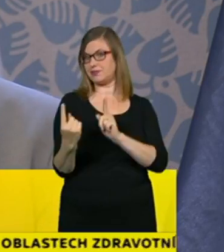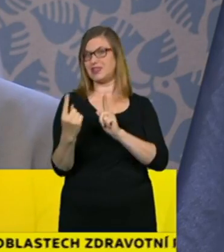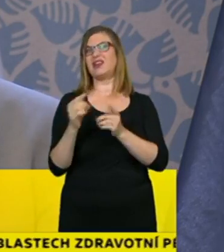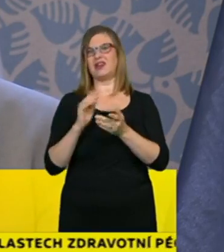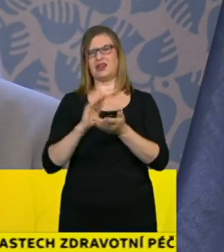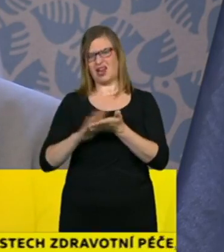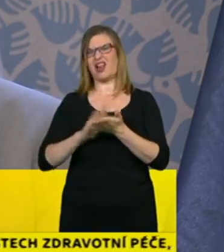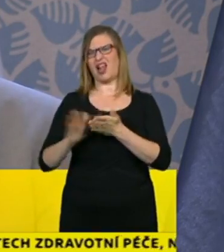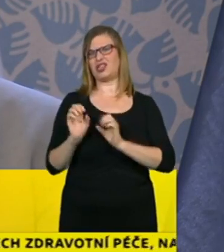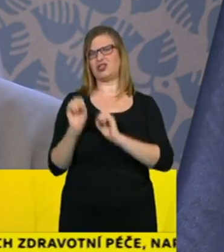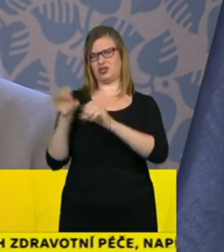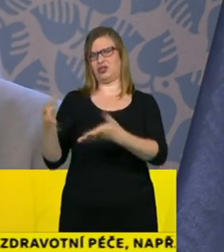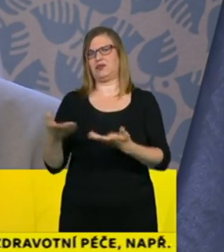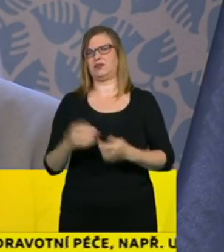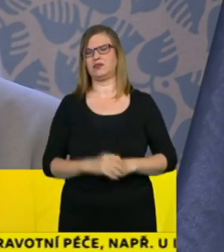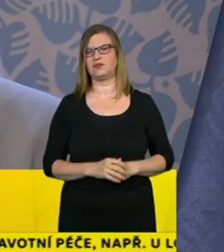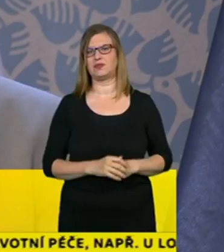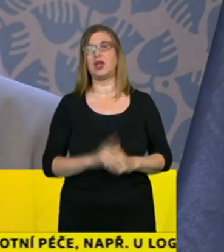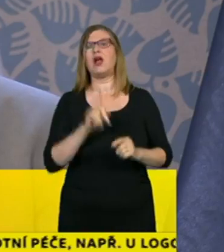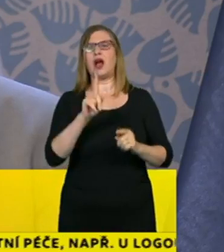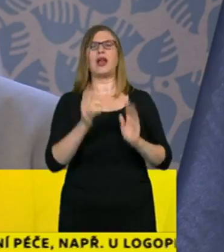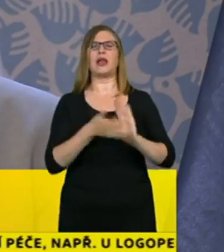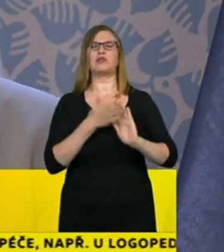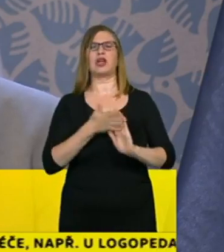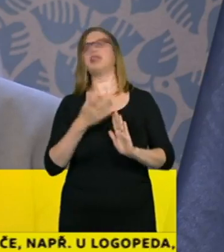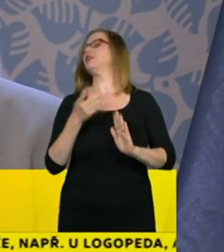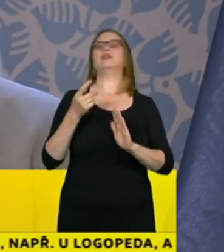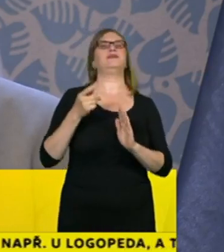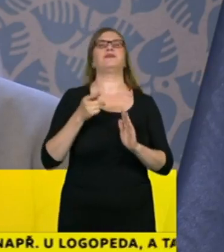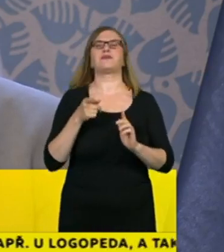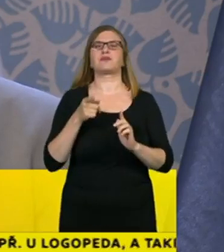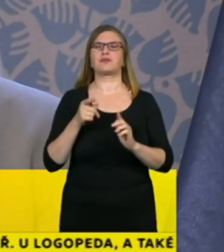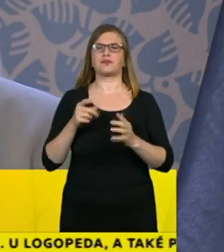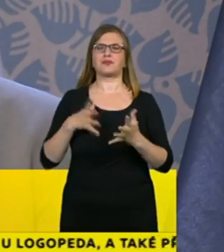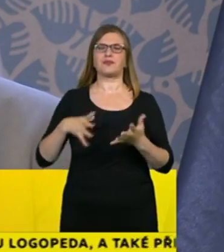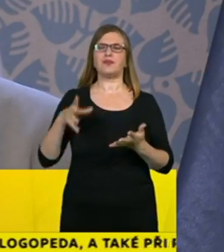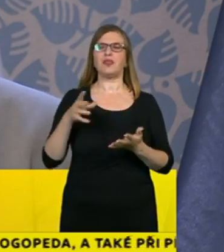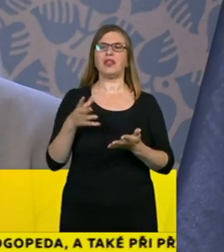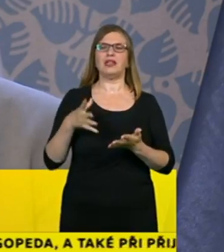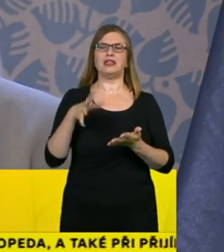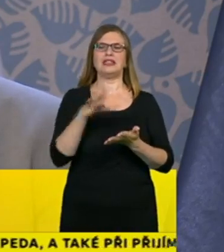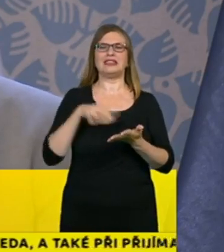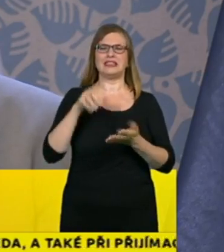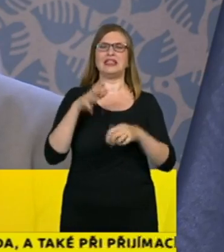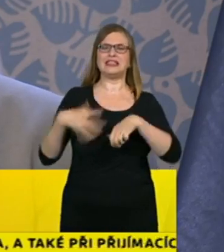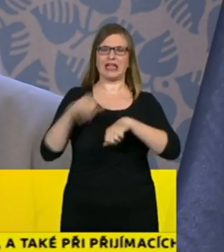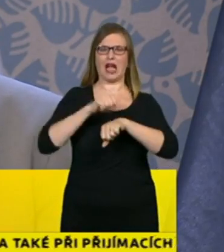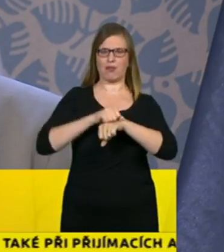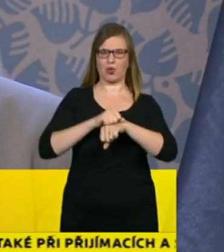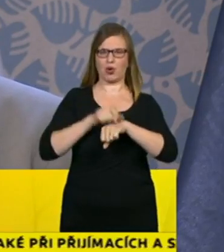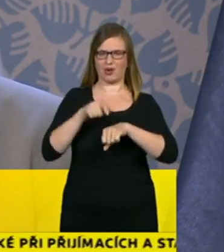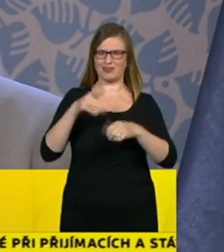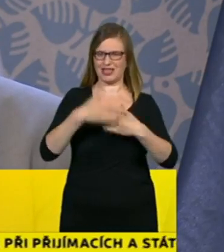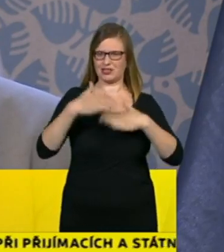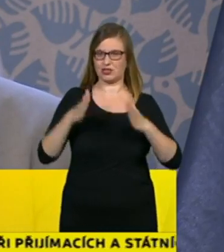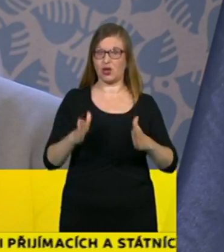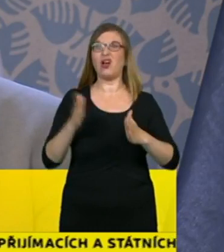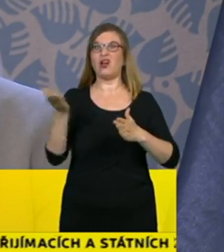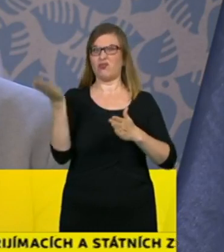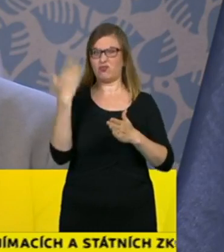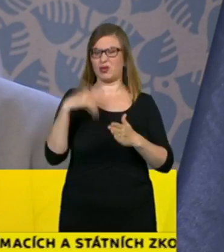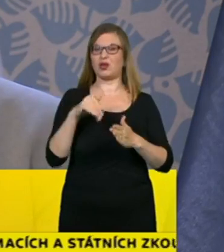nakazilo 40 pedagogů a ani jeden z nich se nenakazil od žáka a ani jeden z